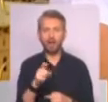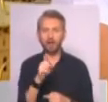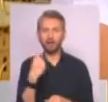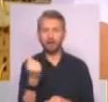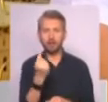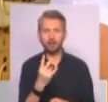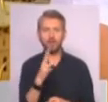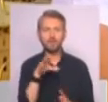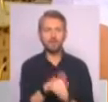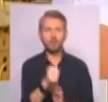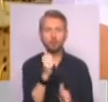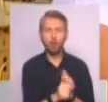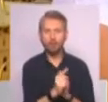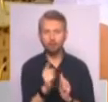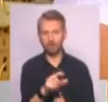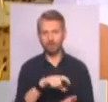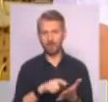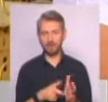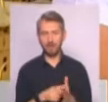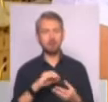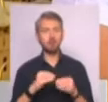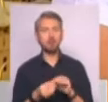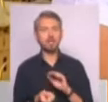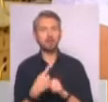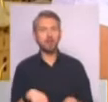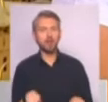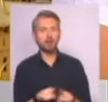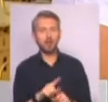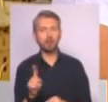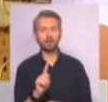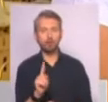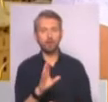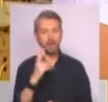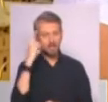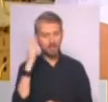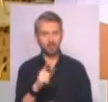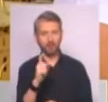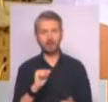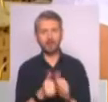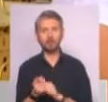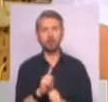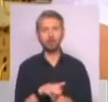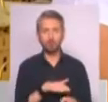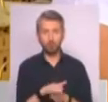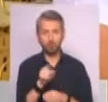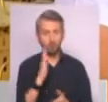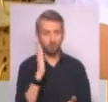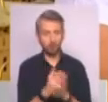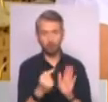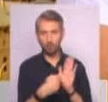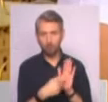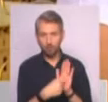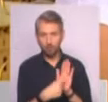лічильники в кожній квартирі. Проблематика виникає така, що в Київгаз, замість того, щоб виконувати цю пряму норму, навіть в